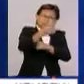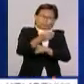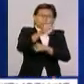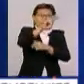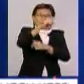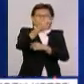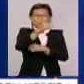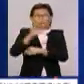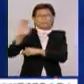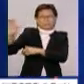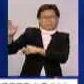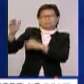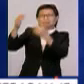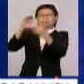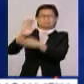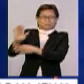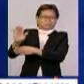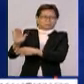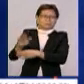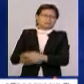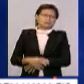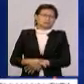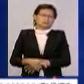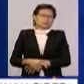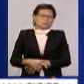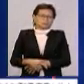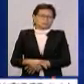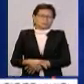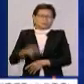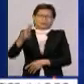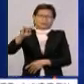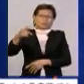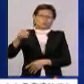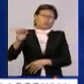mereka. Kerana Indonesia